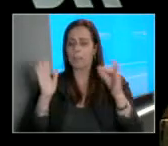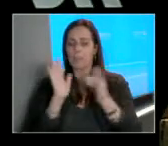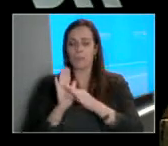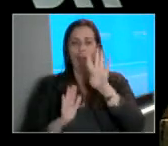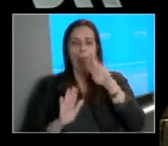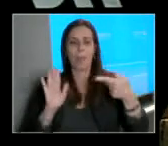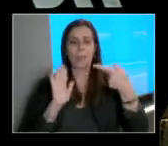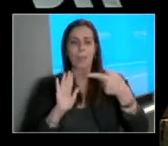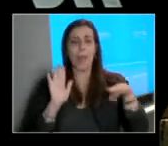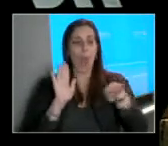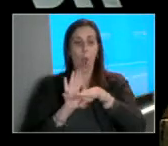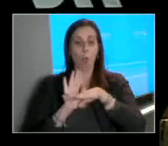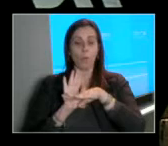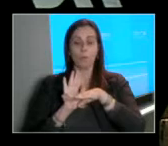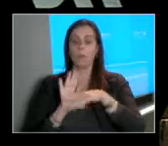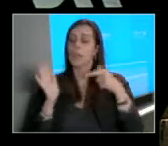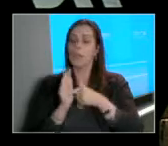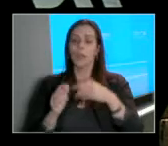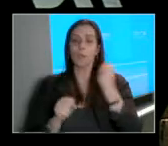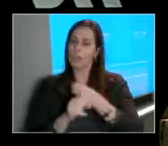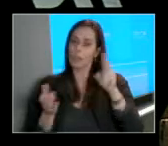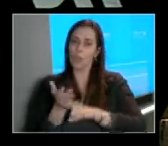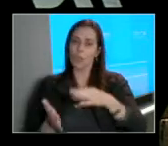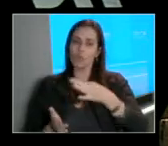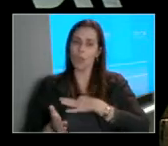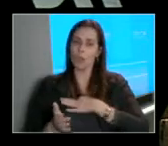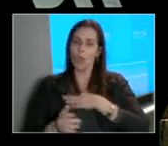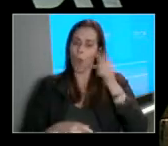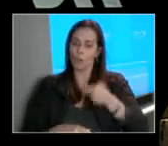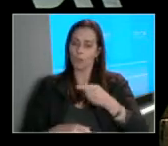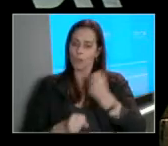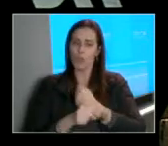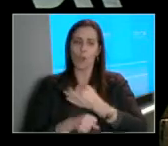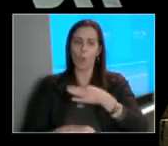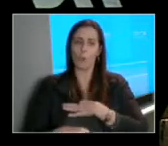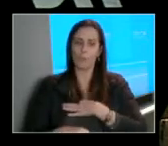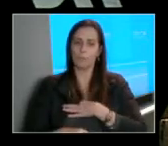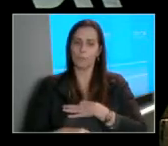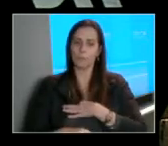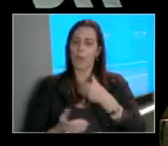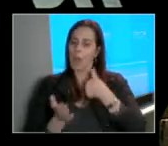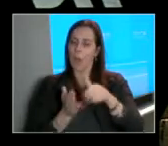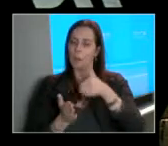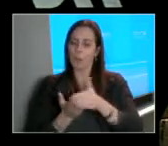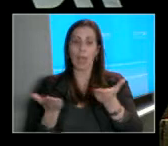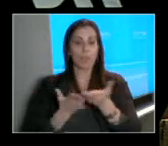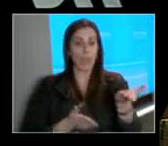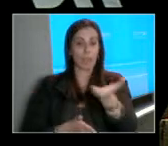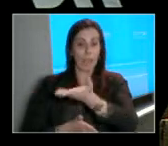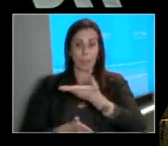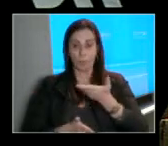לסעיף 4ג' לחוק, כדי לממש את זכותי, חובתי ושליחותי, להמשיך לשרת